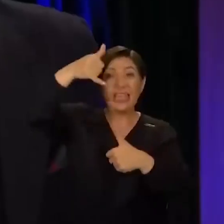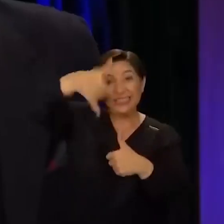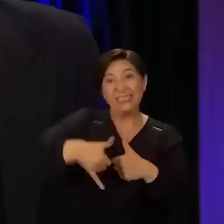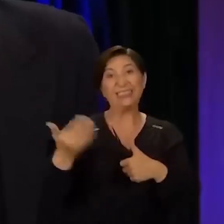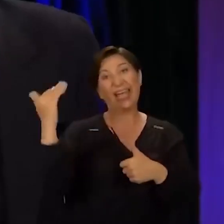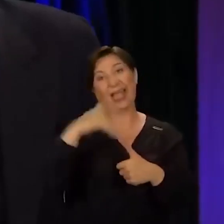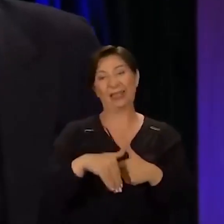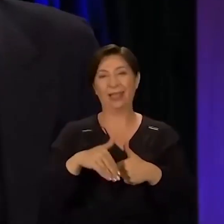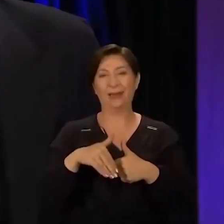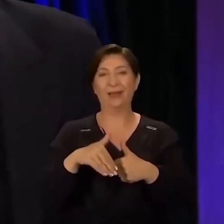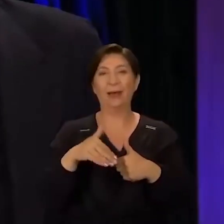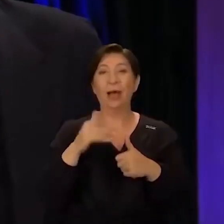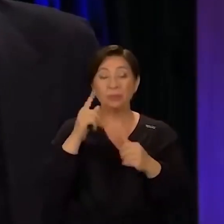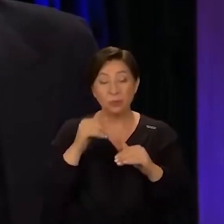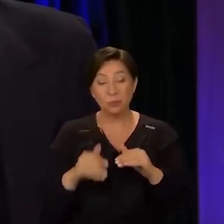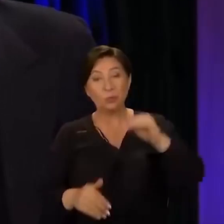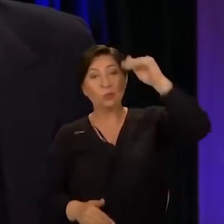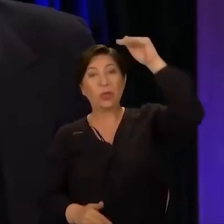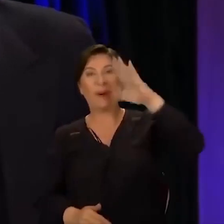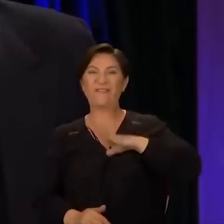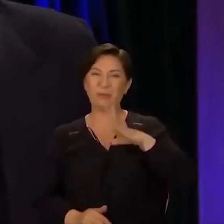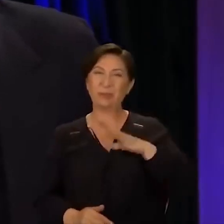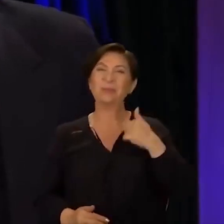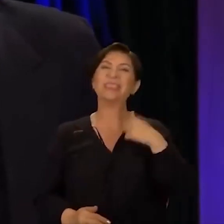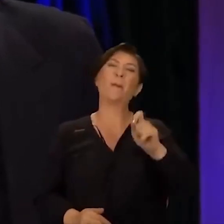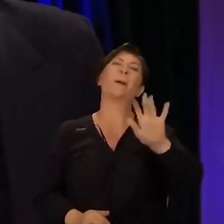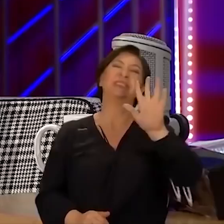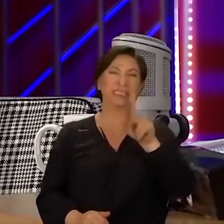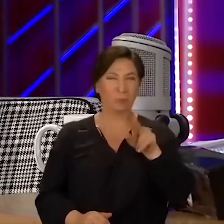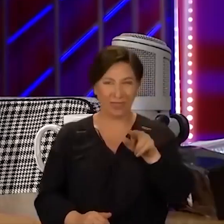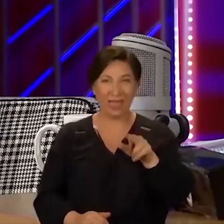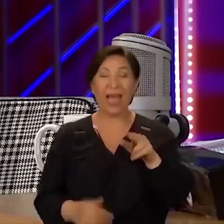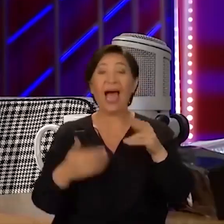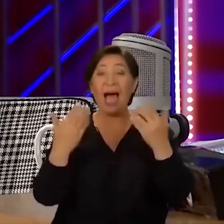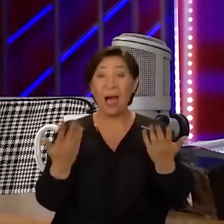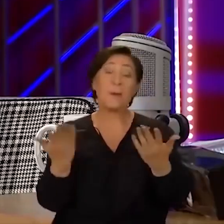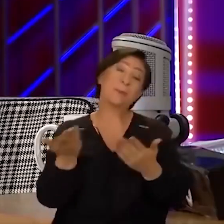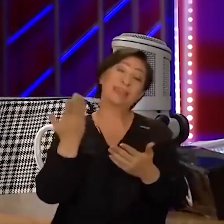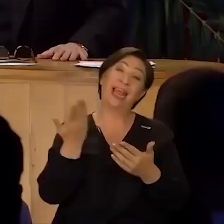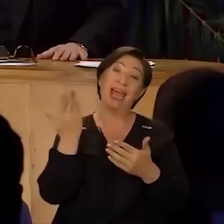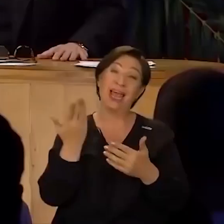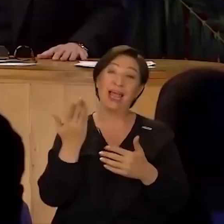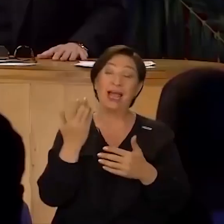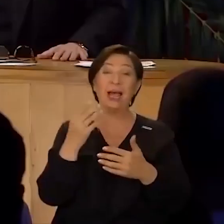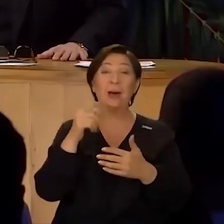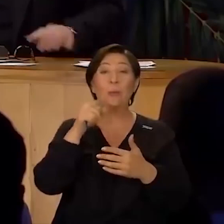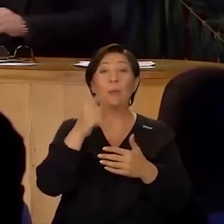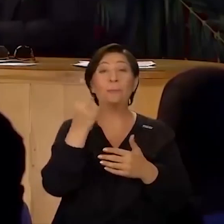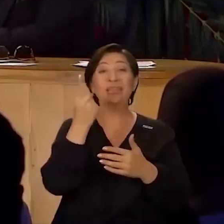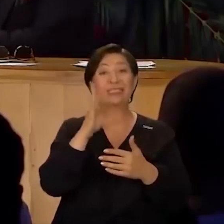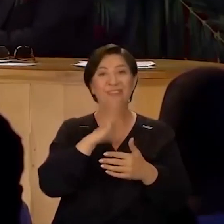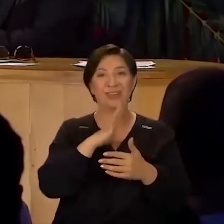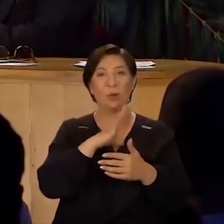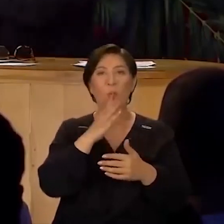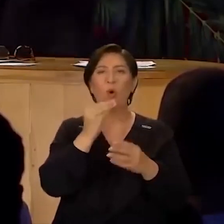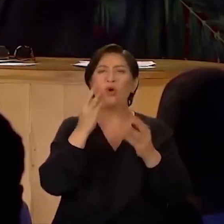galaya arada bir Hani uzama imkanı varmış da biz de Hoş gelmişsiniz gibi ama mesela bu Enes abi bir